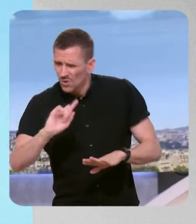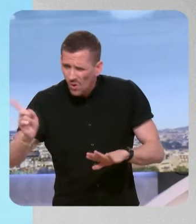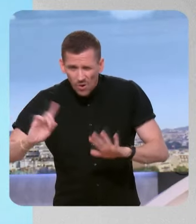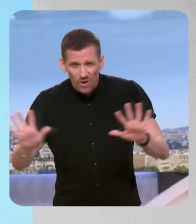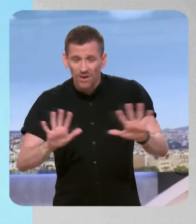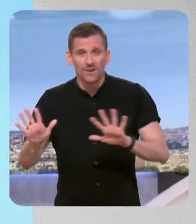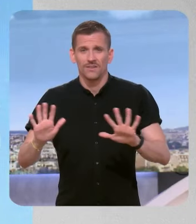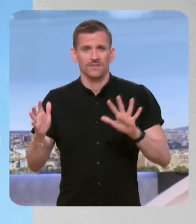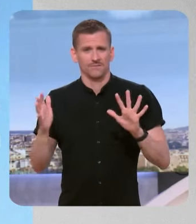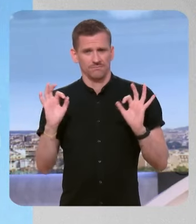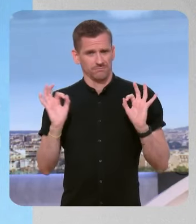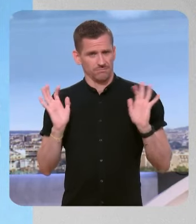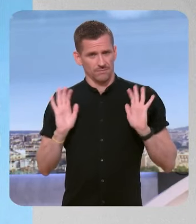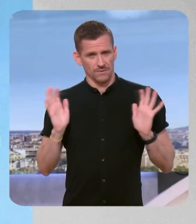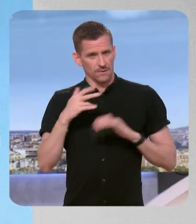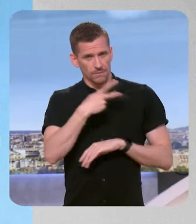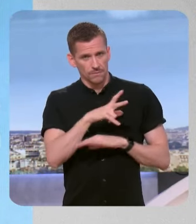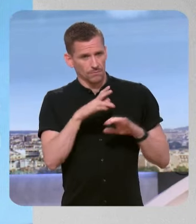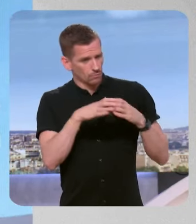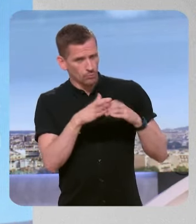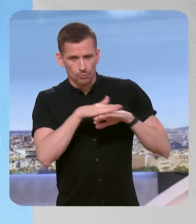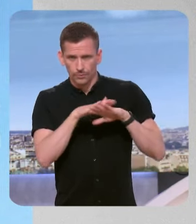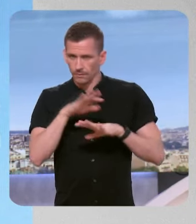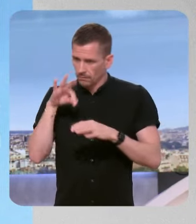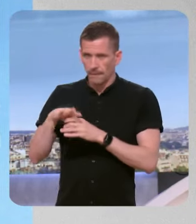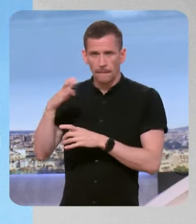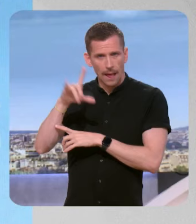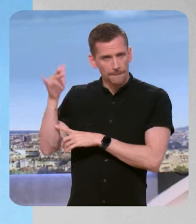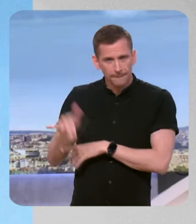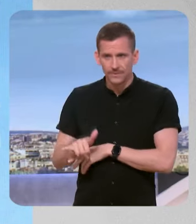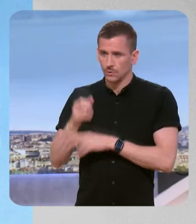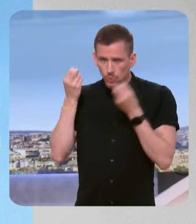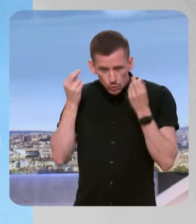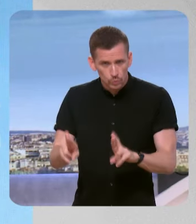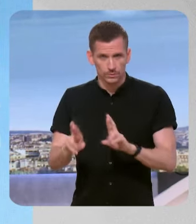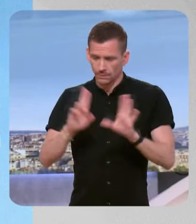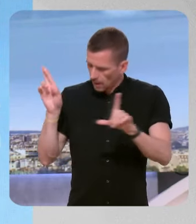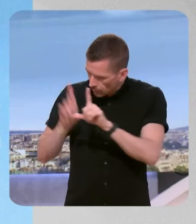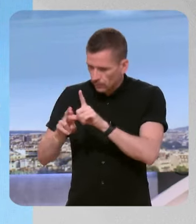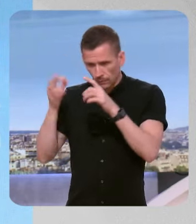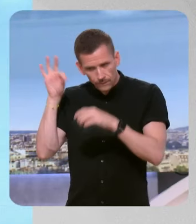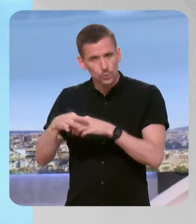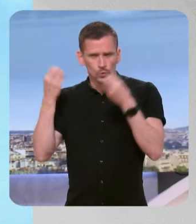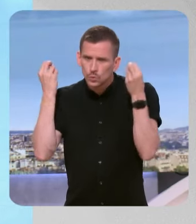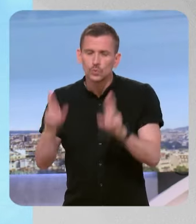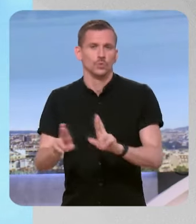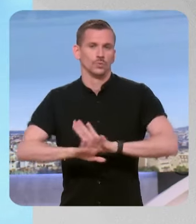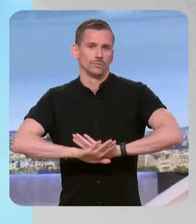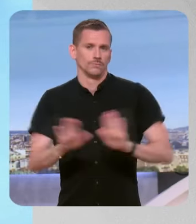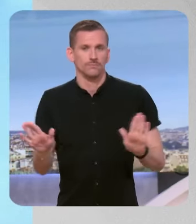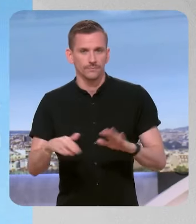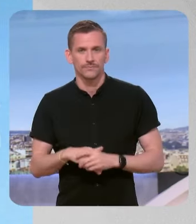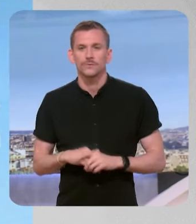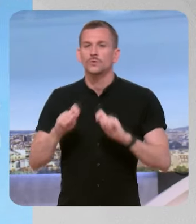voterait pas pour sa famille politique et ben moi je peux vous dire je suis persuadé que Nicolas Sarkozi votera pour ses amis elle votera pour nous la question maintenantano ça va